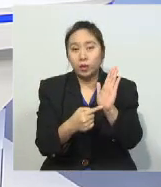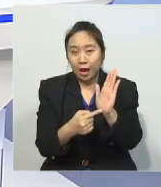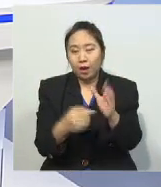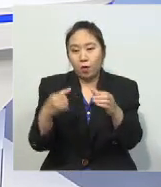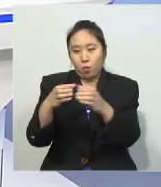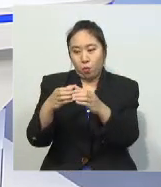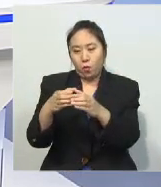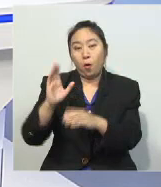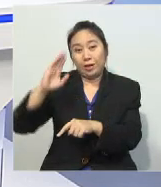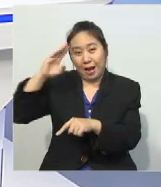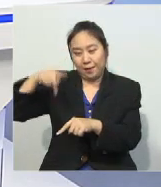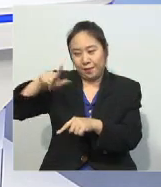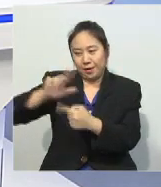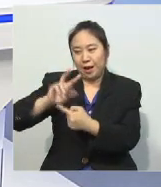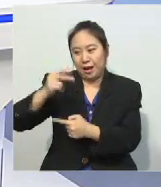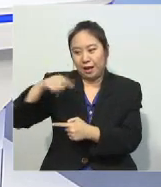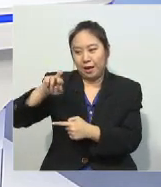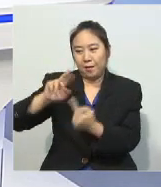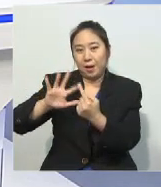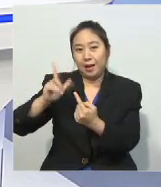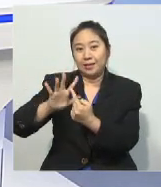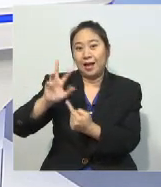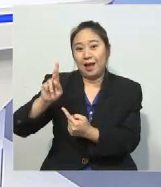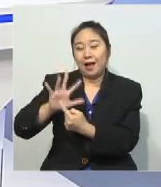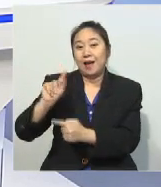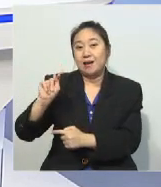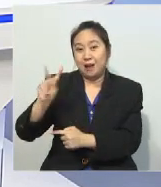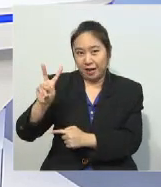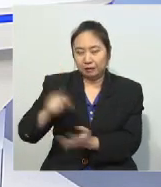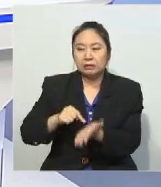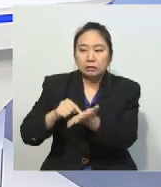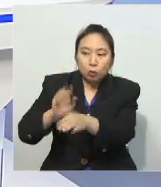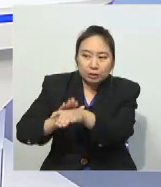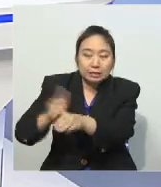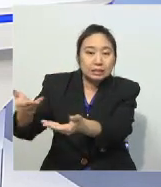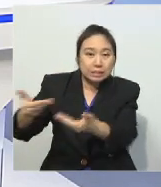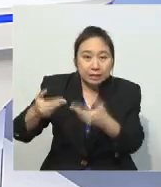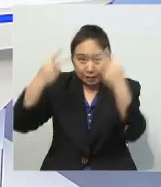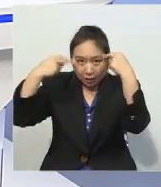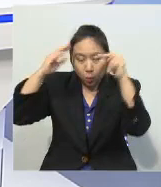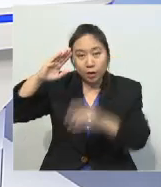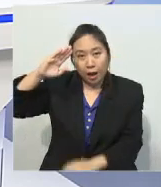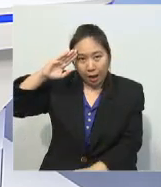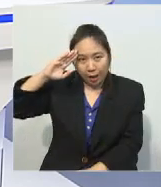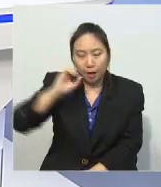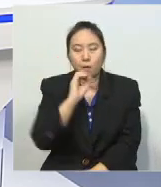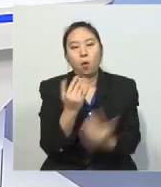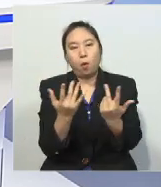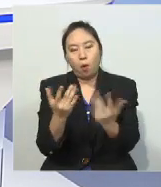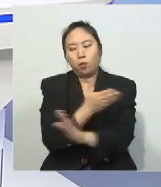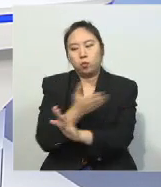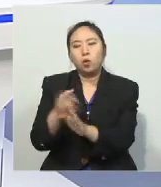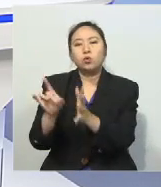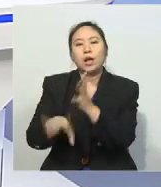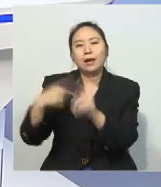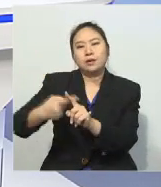พลังประชารัฐตอนนี้ส่งเทียบเชิญไปยังท่านนายกรัฐมนตรีพลเอกประยุทธ์จันทร์โอชาท่านก็บอกว่ายังมีเวลาหลายวันเพราะว่ารับสมัครได้ถึงวันที่8กุมภาพัน